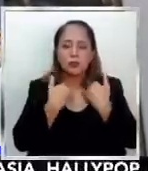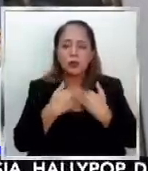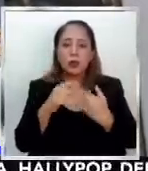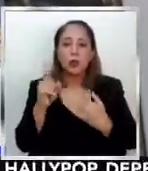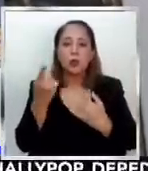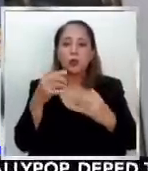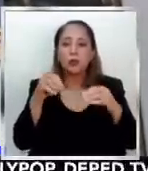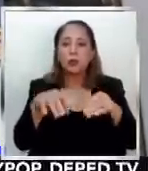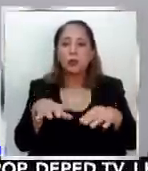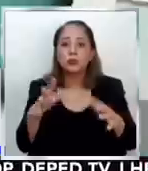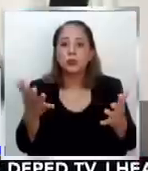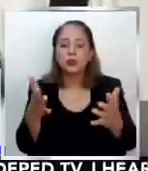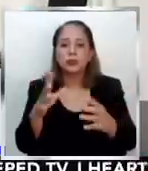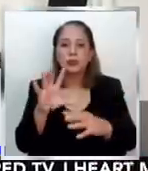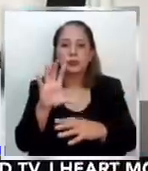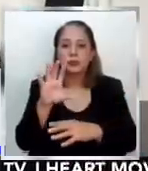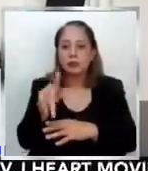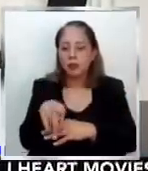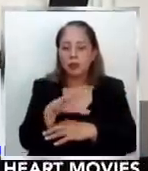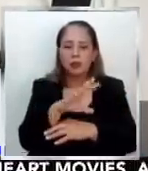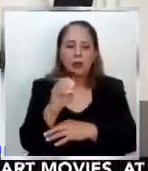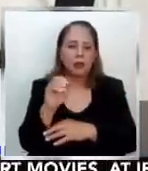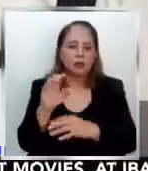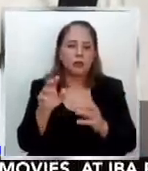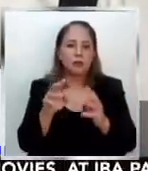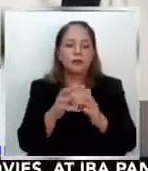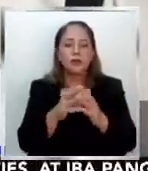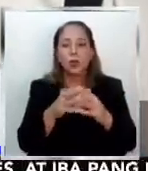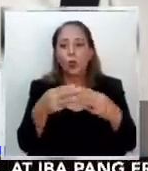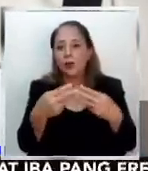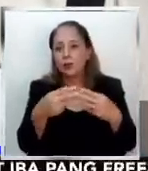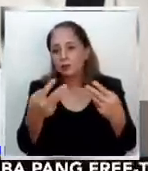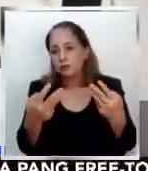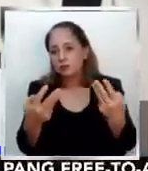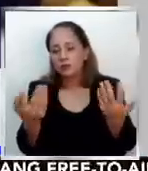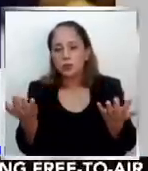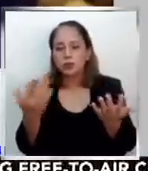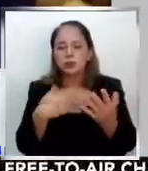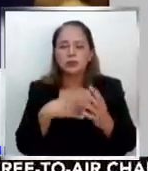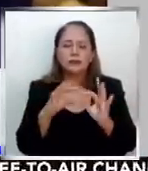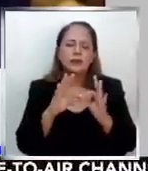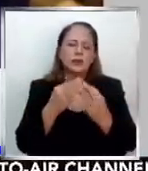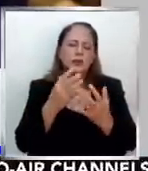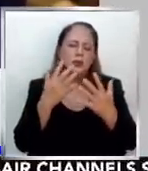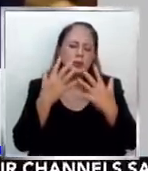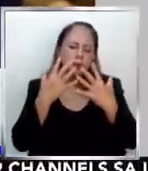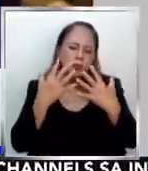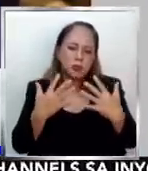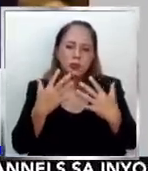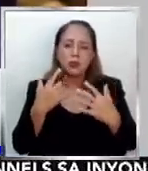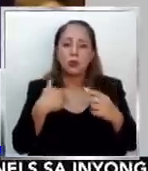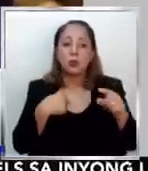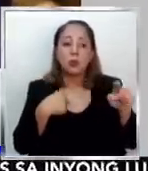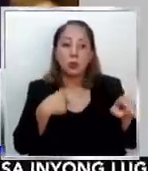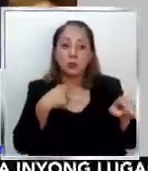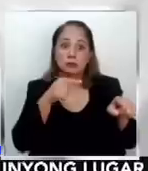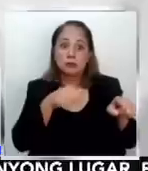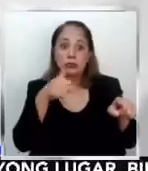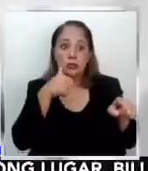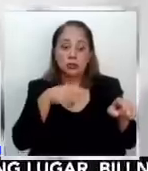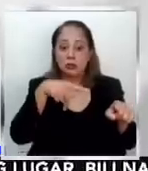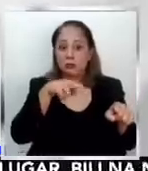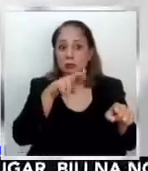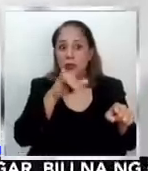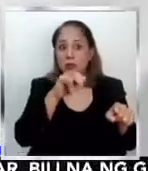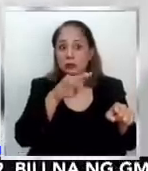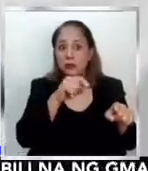cellphone and wallet. Ang kanyang pamilya, labis ang pagdadalamhatit lalo't breadwinner daw ng pamilya si Princess Diane.